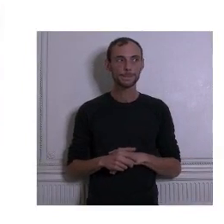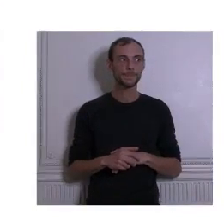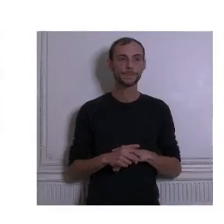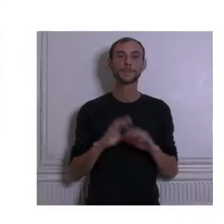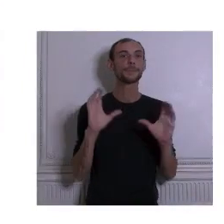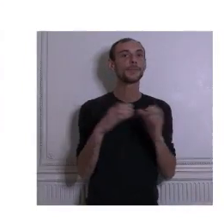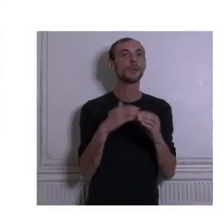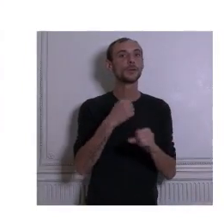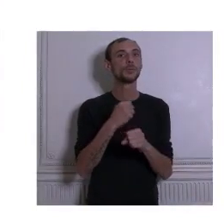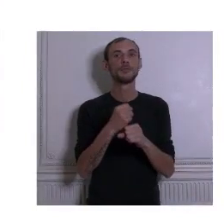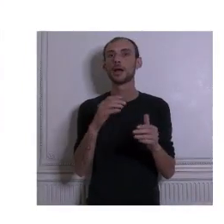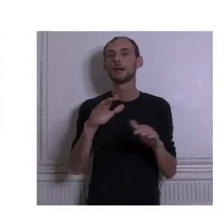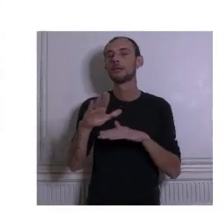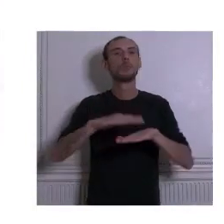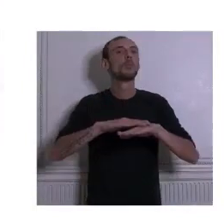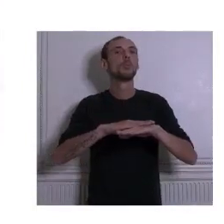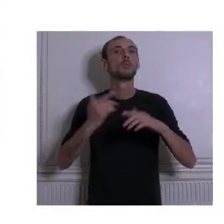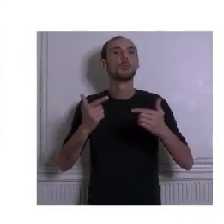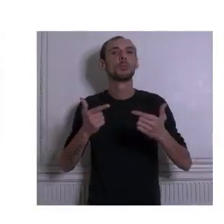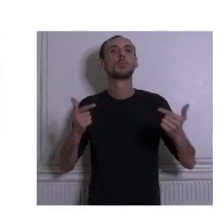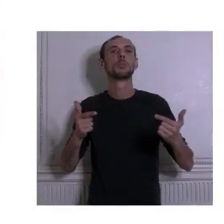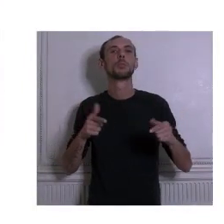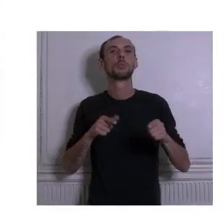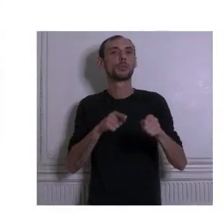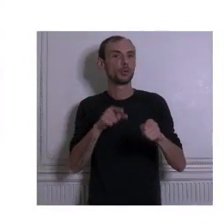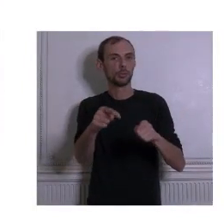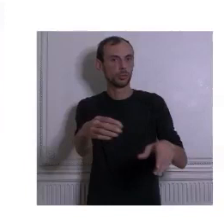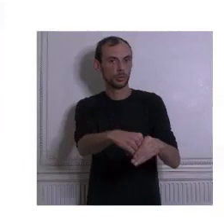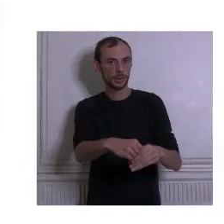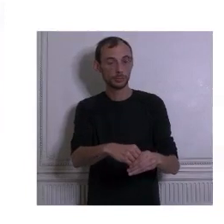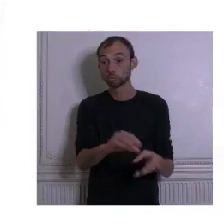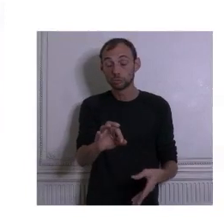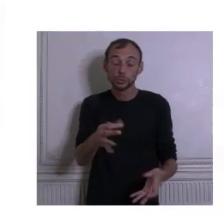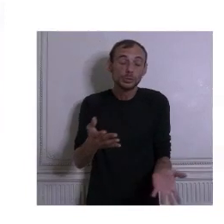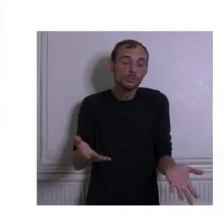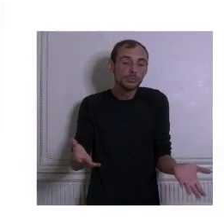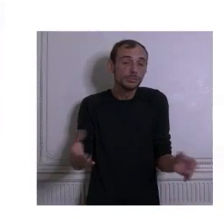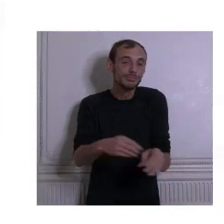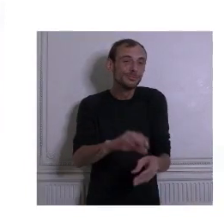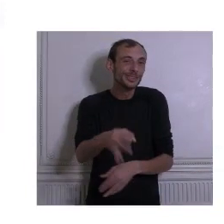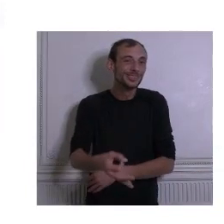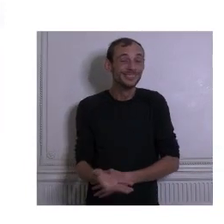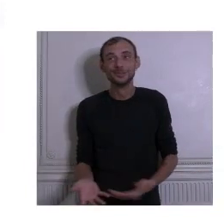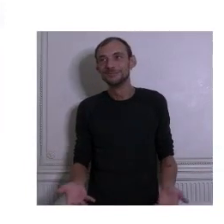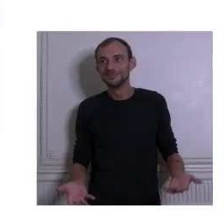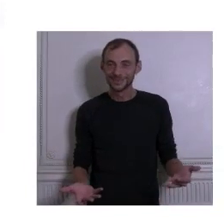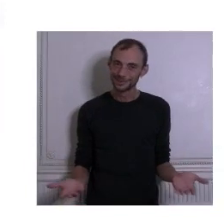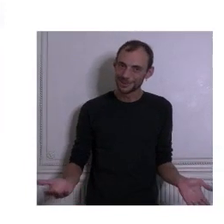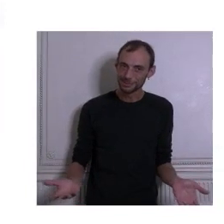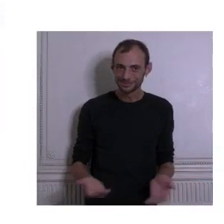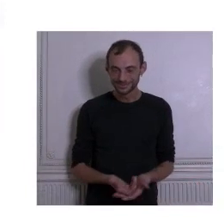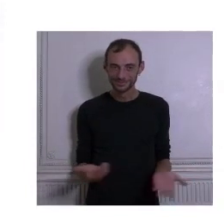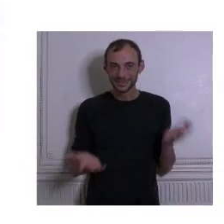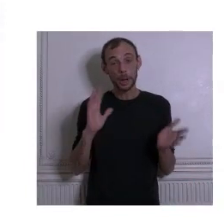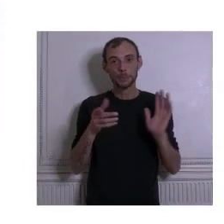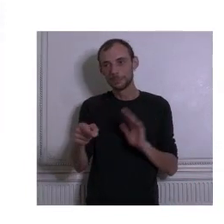J'ai été très en colère pendant que vous parliez. Pourquoi j'étais très en colère? Parce qu'on évoque l'État qui doit intervenir, et c'est